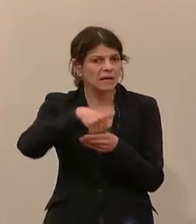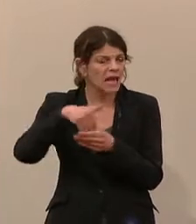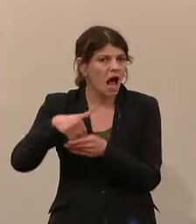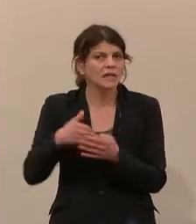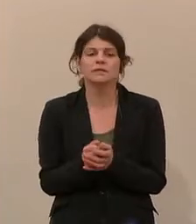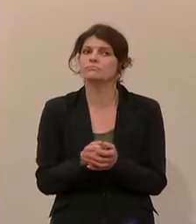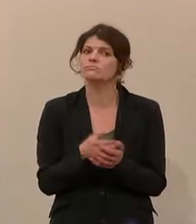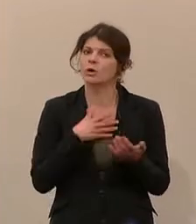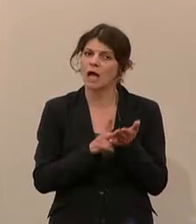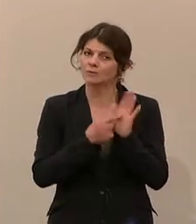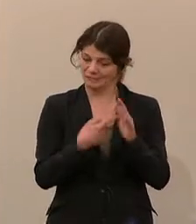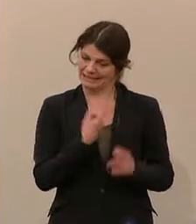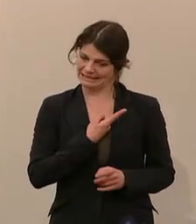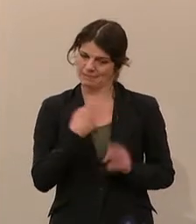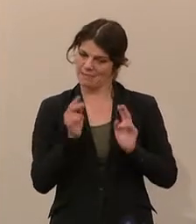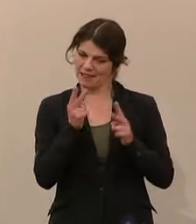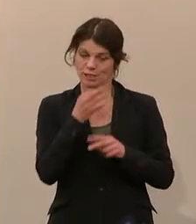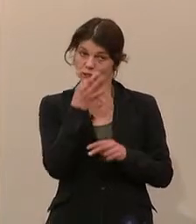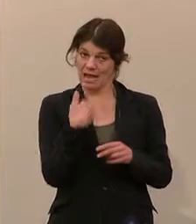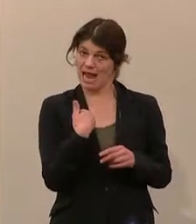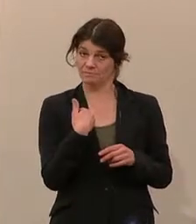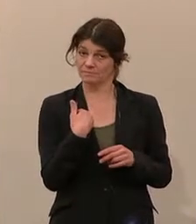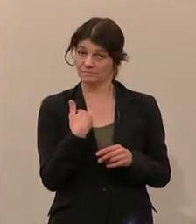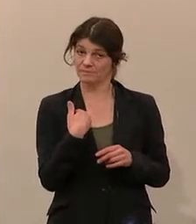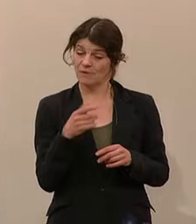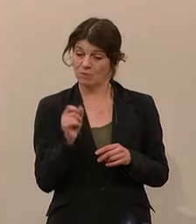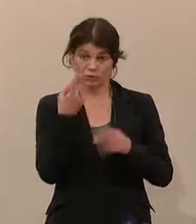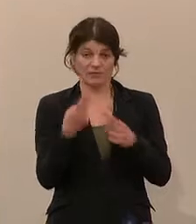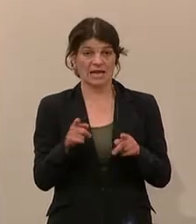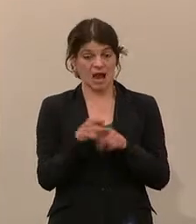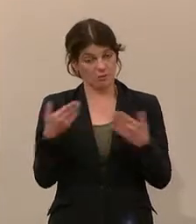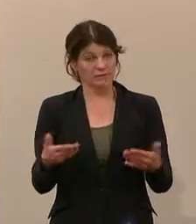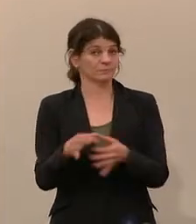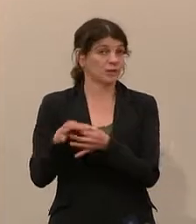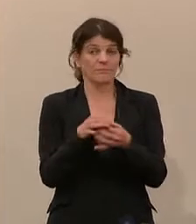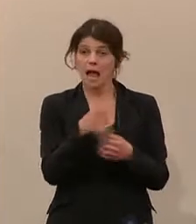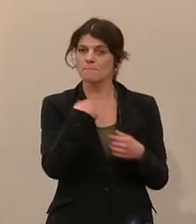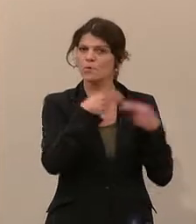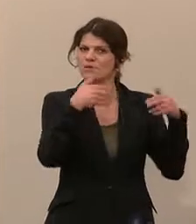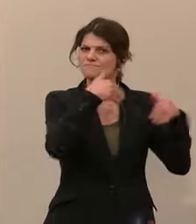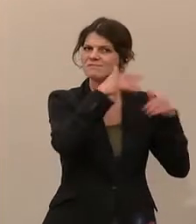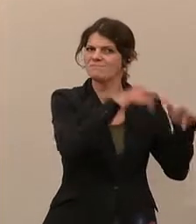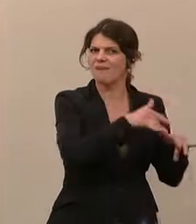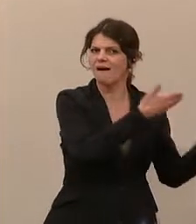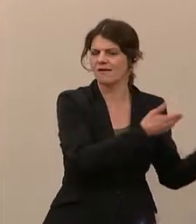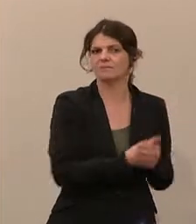ich eingehen, auch als Energiesprecher, insbesondere auch in dem Zusammenhang, weil wir einen Bundesminister haben, der sozusagen